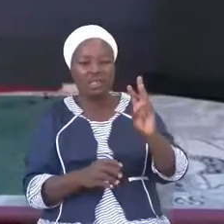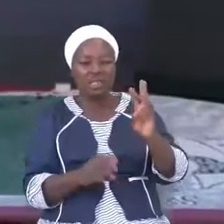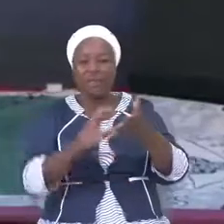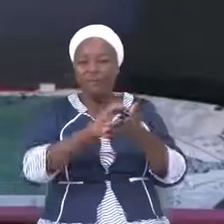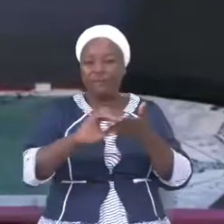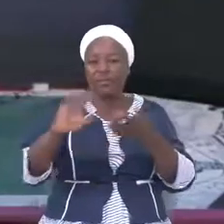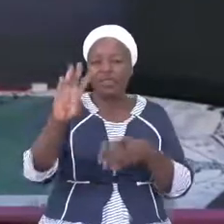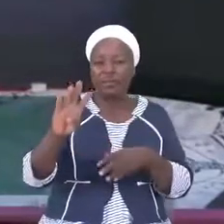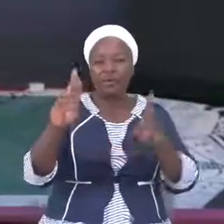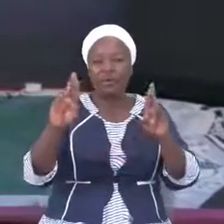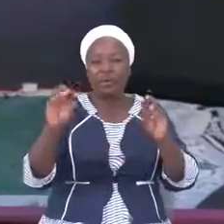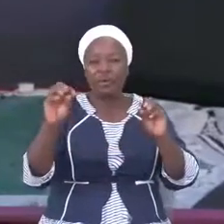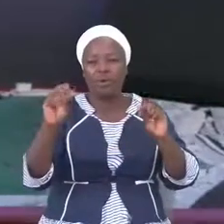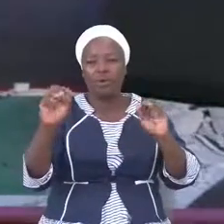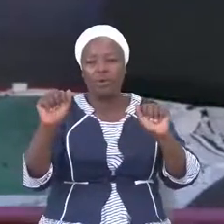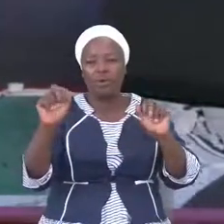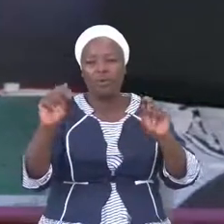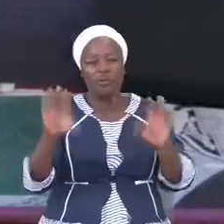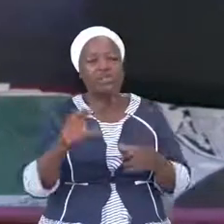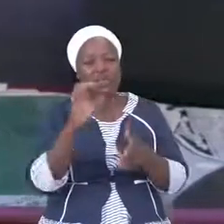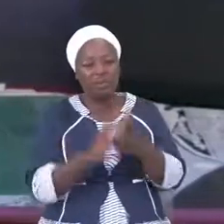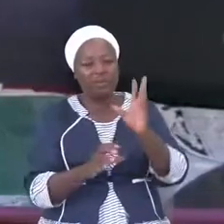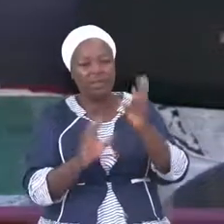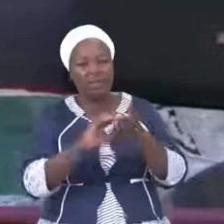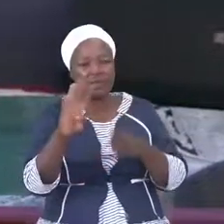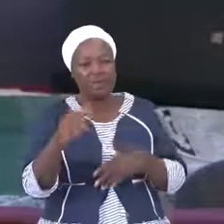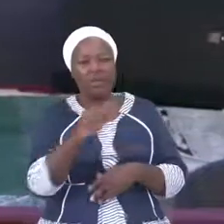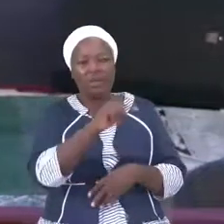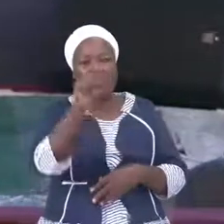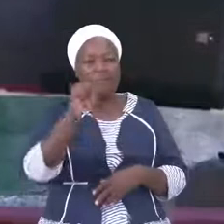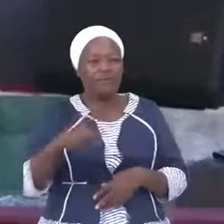verset 4. Romains 6, 4.